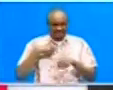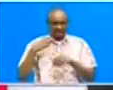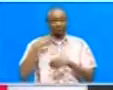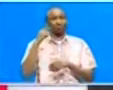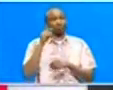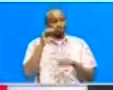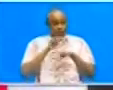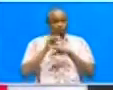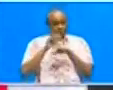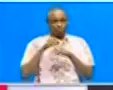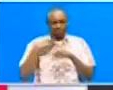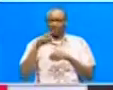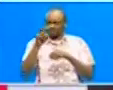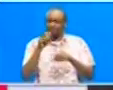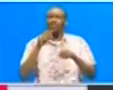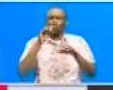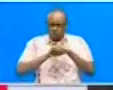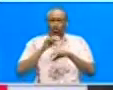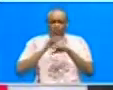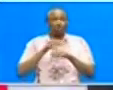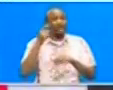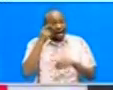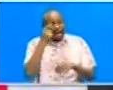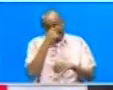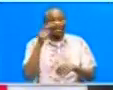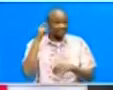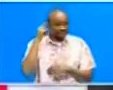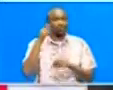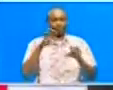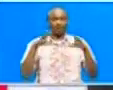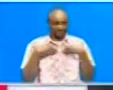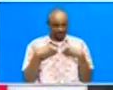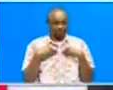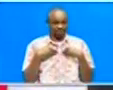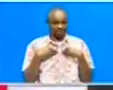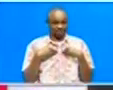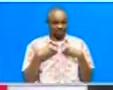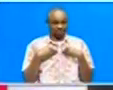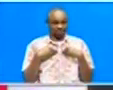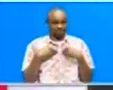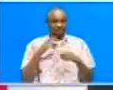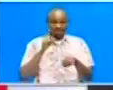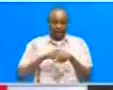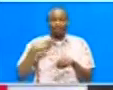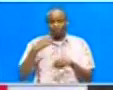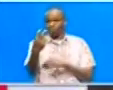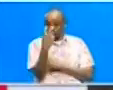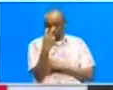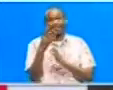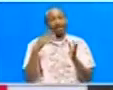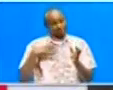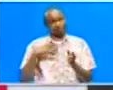masikio ya watu. Kitu kizuri ambacho kitakubalika. Na yani washikaji wangu wanaonitazama na